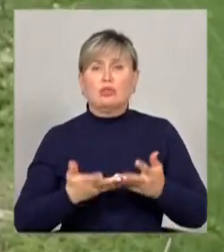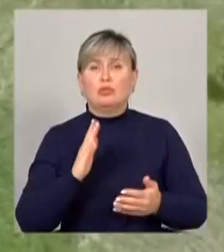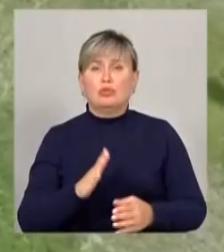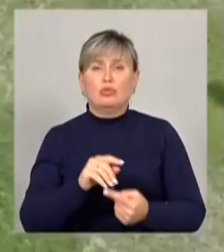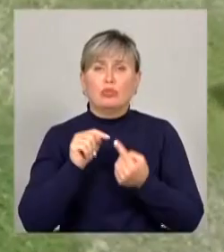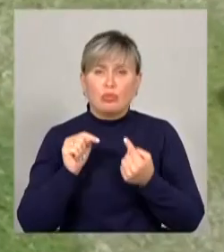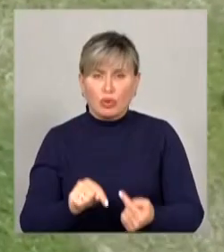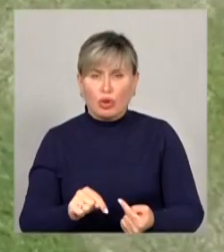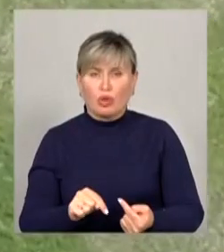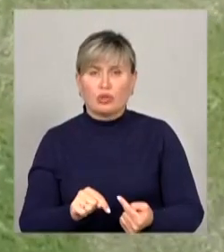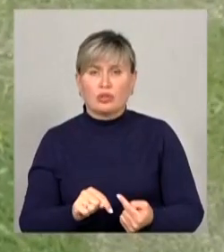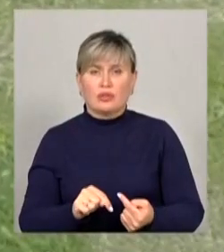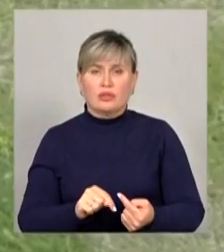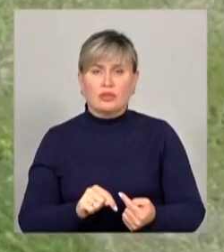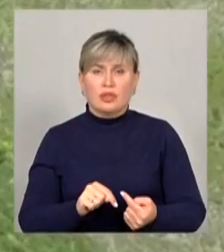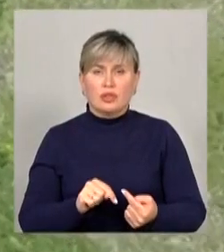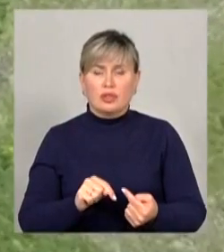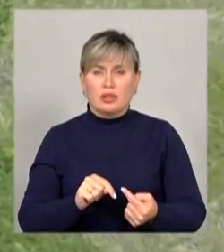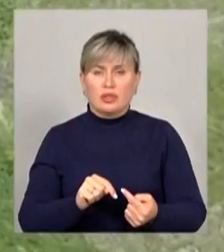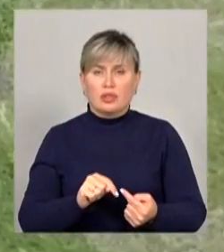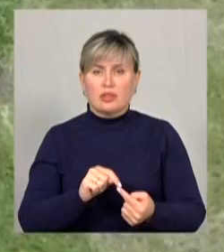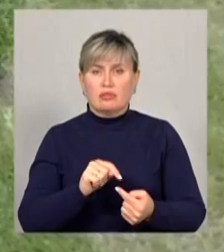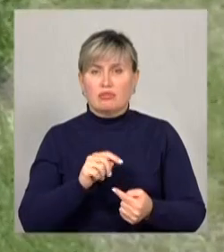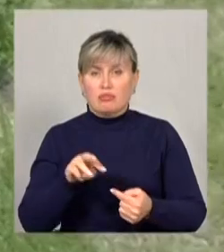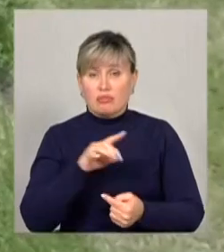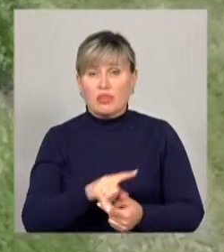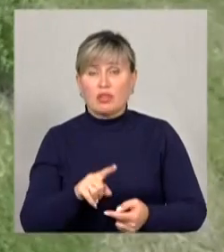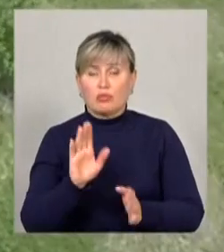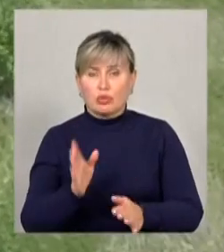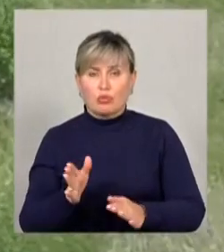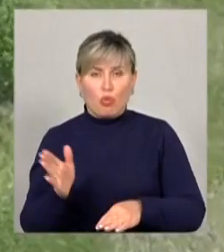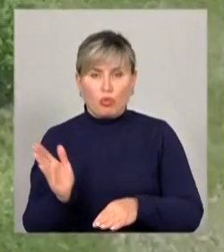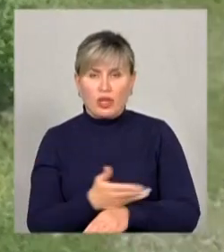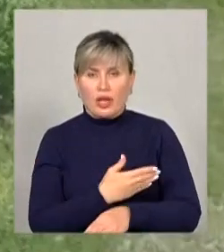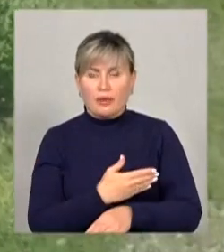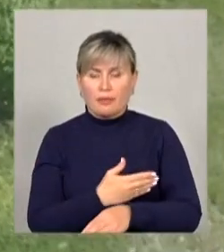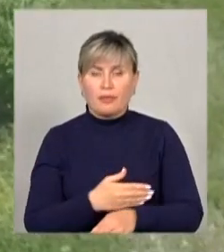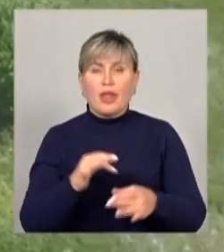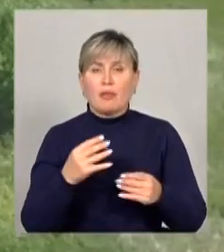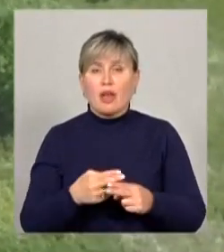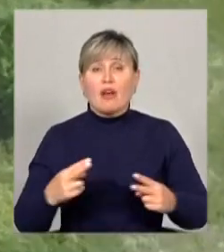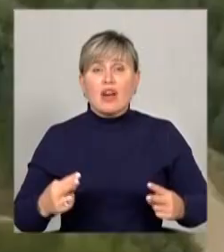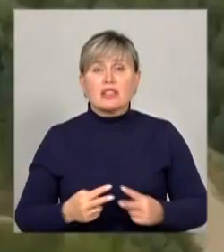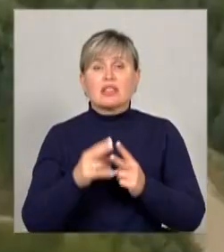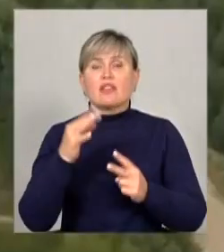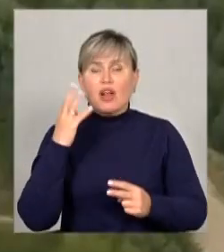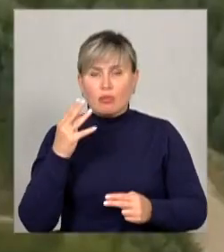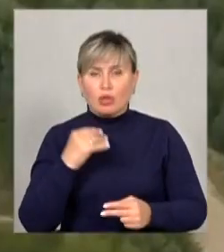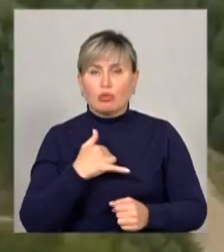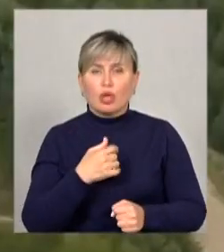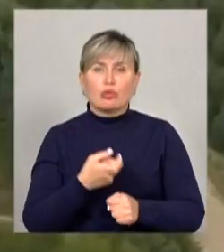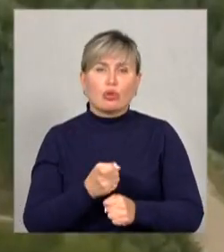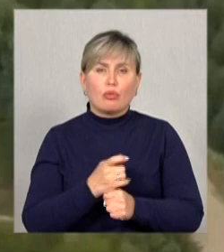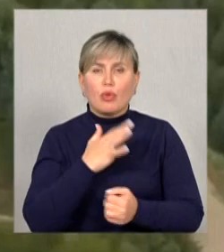этой установки радиостанции, мы тогда должны будем убирать. Поэтому в Астане, в Алмате очень у нас